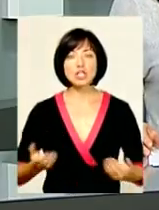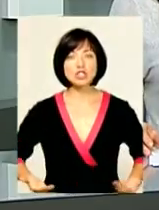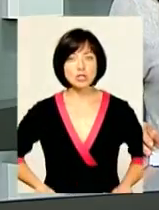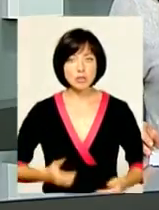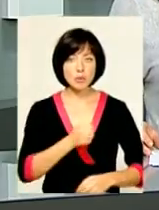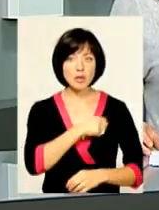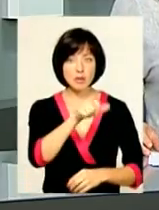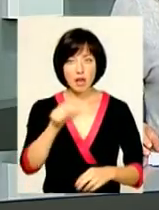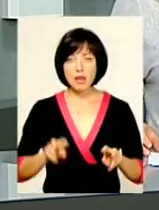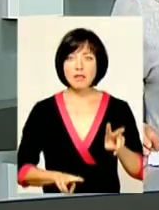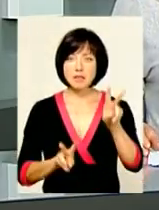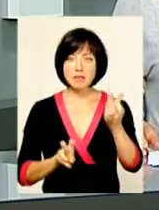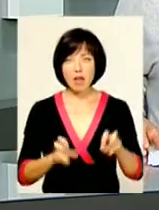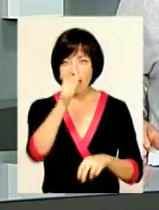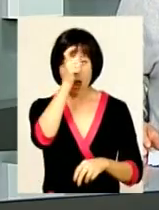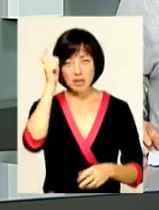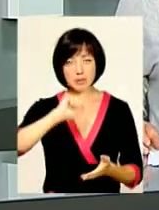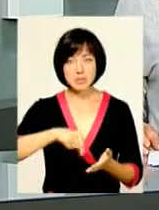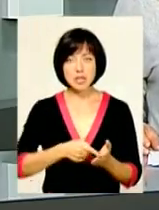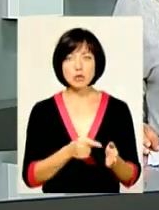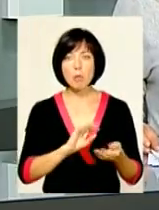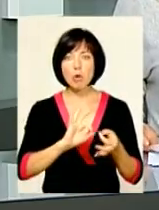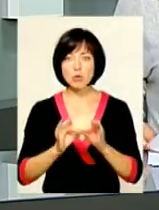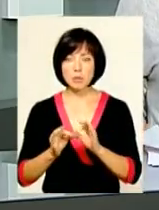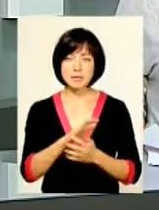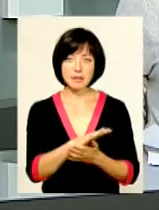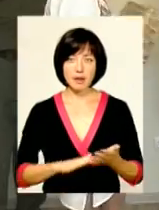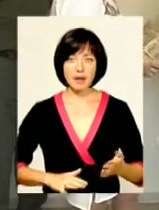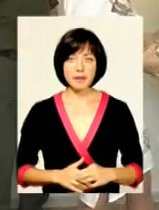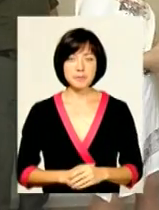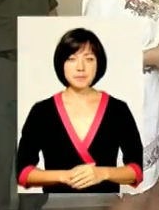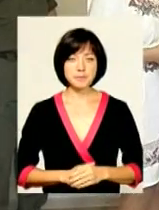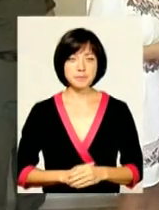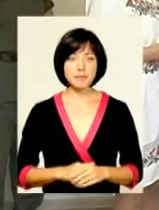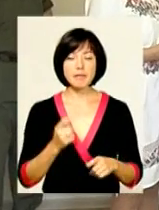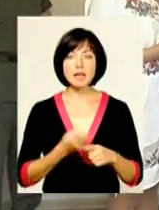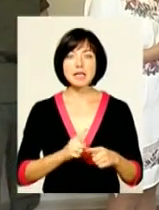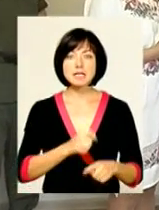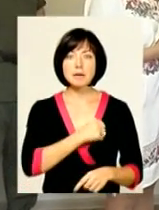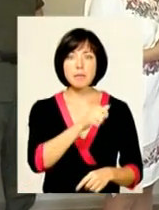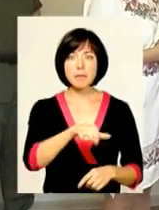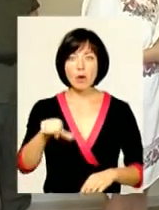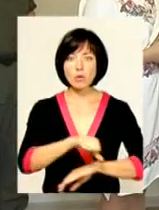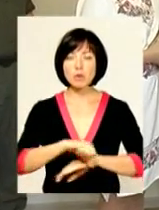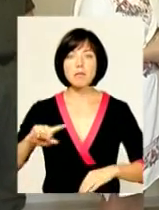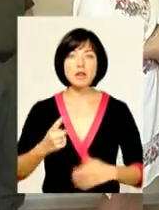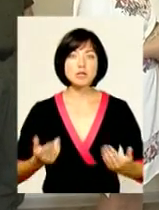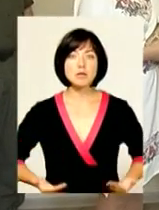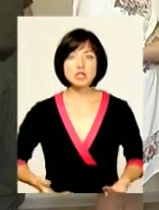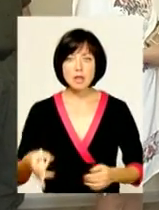прикордонники, назвали Академмістечком. Подробиці далі у сюжеті. Ці прикордонники – перші мешканці